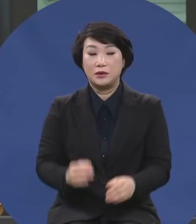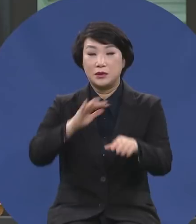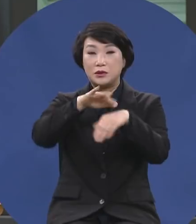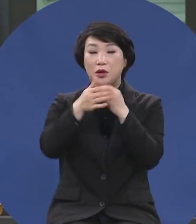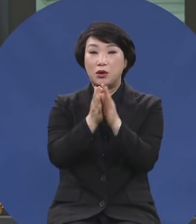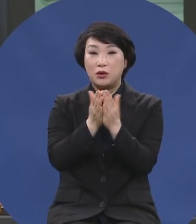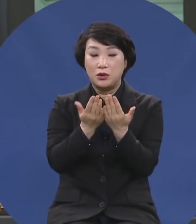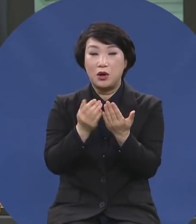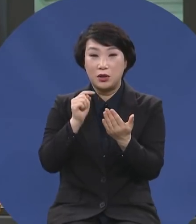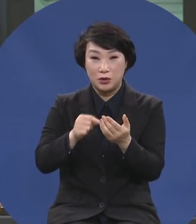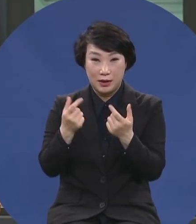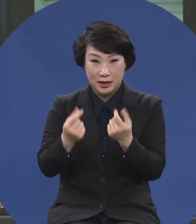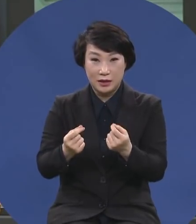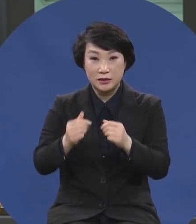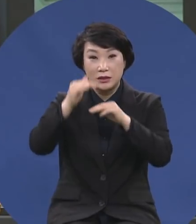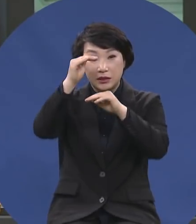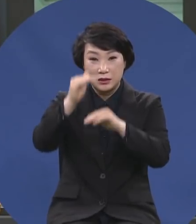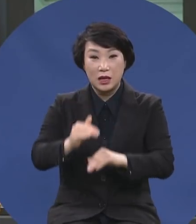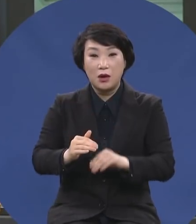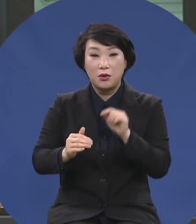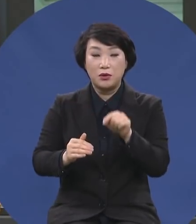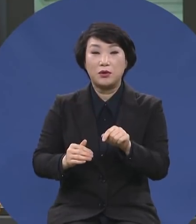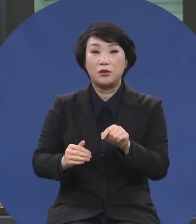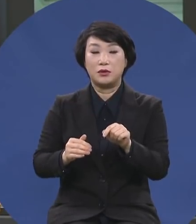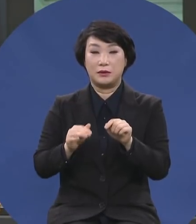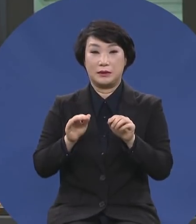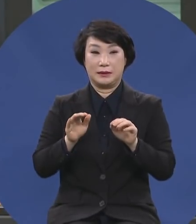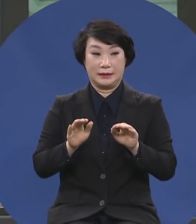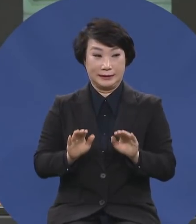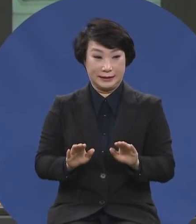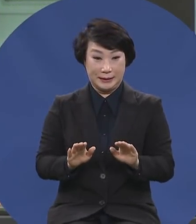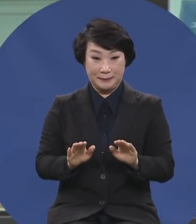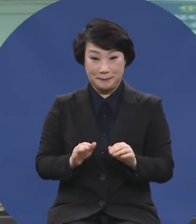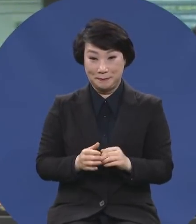성경이 이와 같이 말씀하시는 내용은